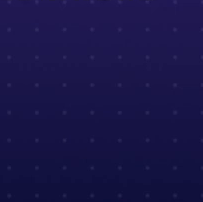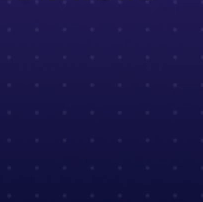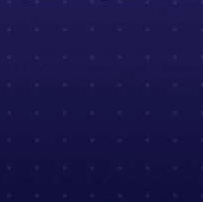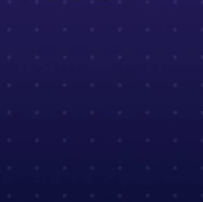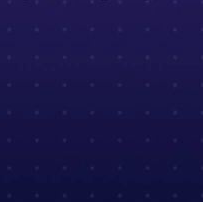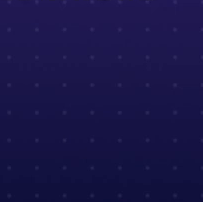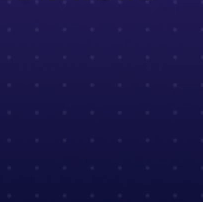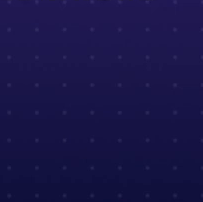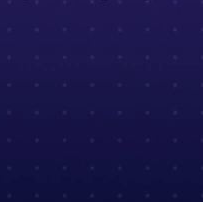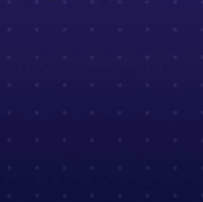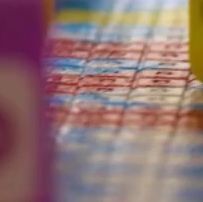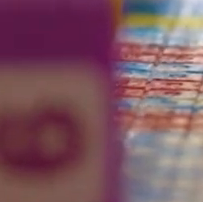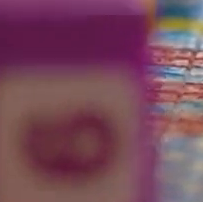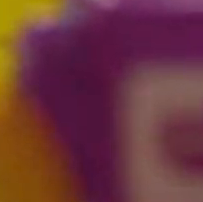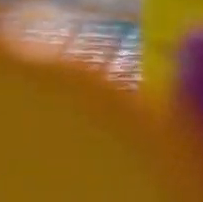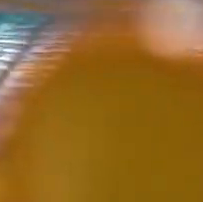კოალიცია წარმოგიდგენთ